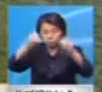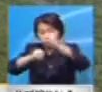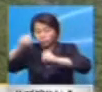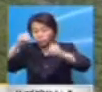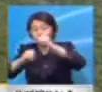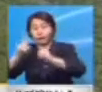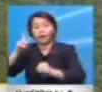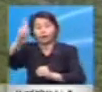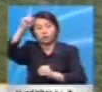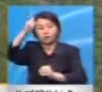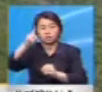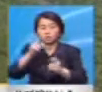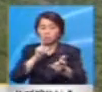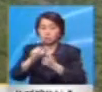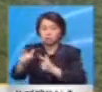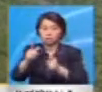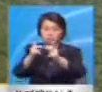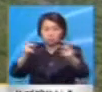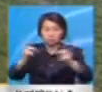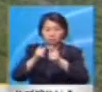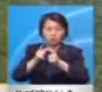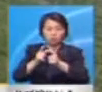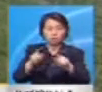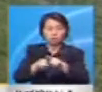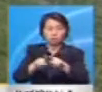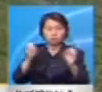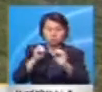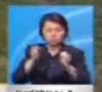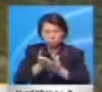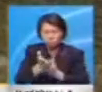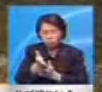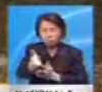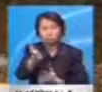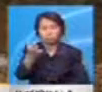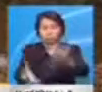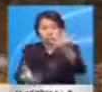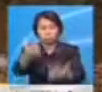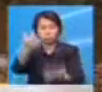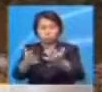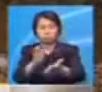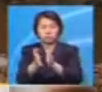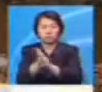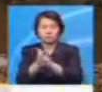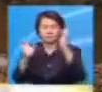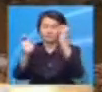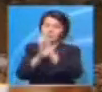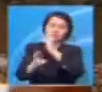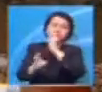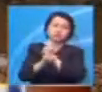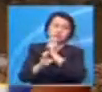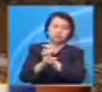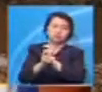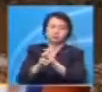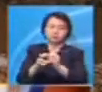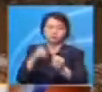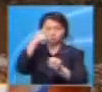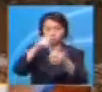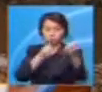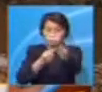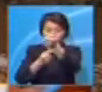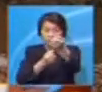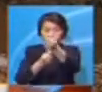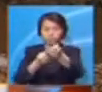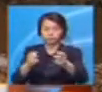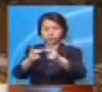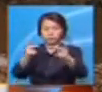udara faktor kelulusan kawasan hutan serta tiada laluan Ke kawasan kebakaran menjadi cabaran utama misi memadam kebakaran